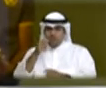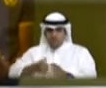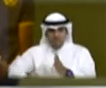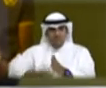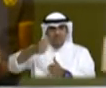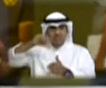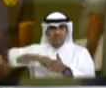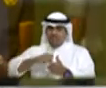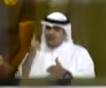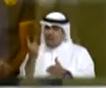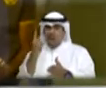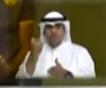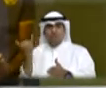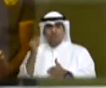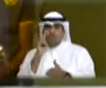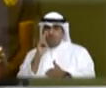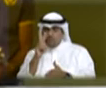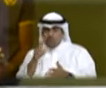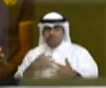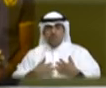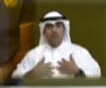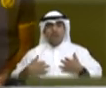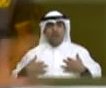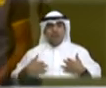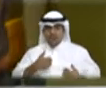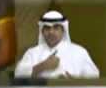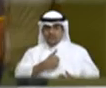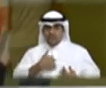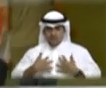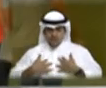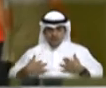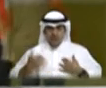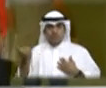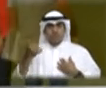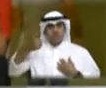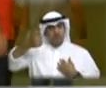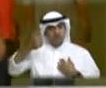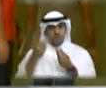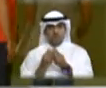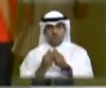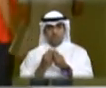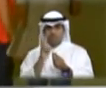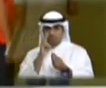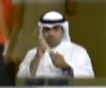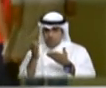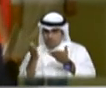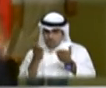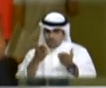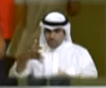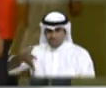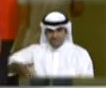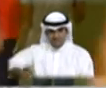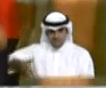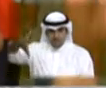جايين نستانس كلنا، يعني وجايين ننظم شيء حلو رائع، حتى حق النوادي حلو، حق الاتحاد حلو، حق الجميع. الأعمار كانت من 16